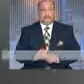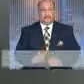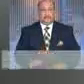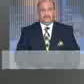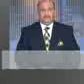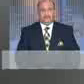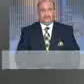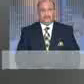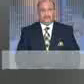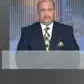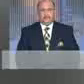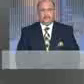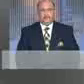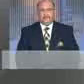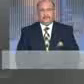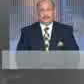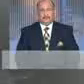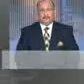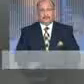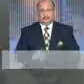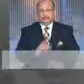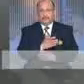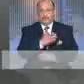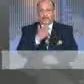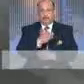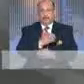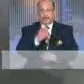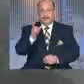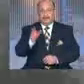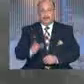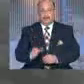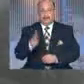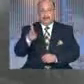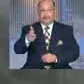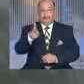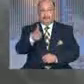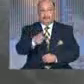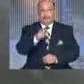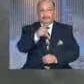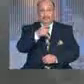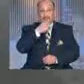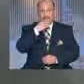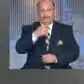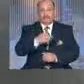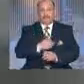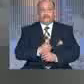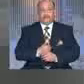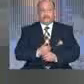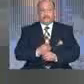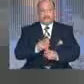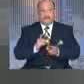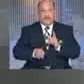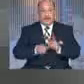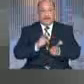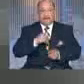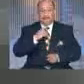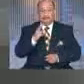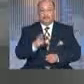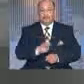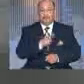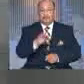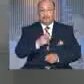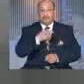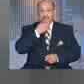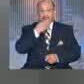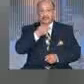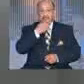ننتظر في القائمين بالحق الشخصي وإلا المتضررين أنهم يقدموا طلباتهم المادية باش الدفاع ينجم يناقشها.